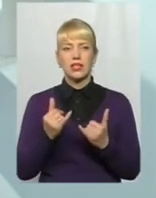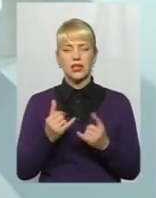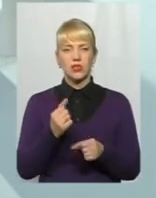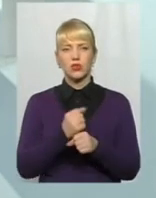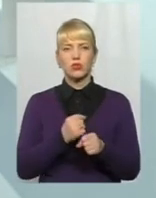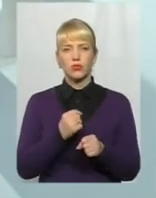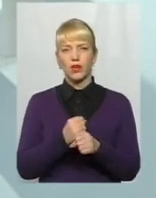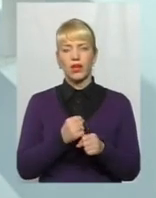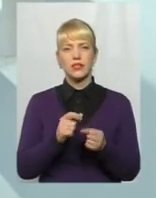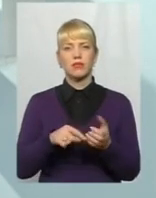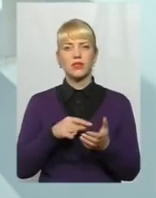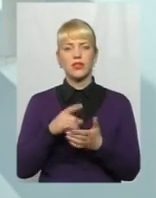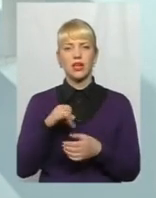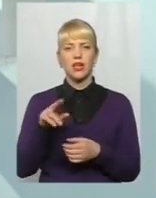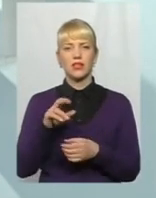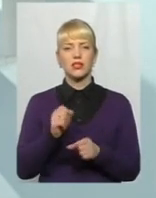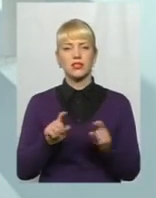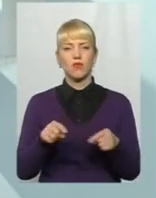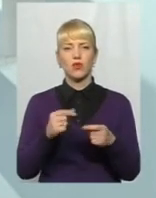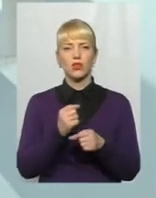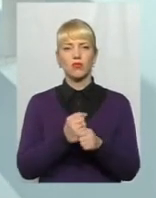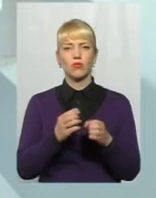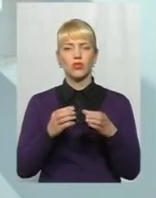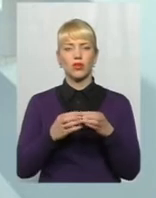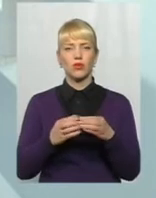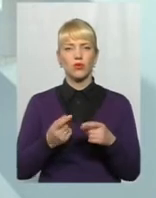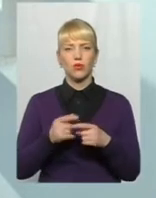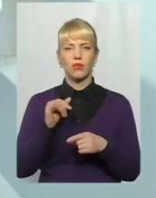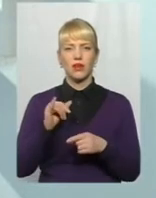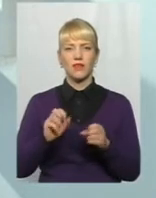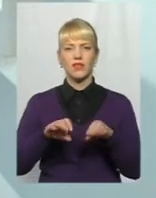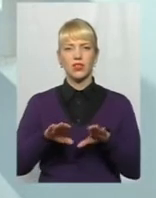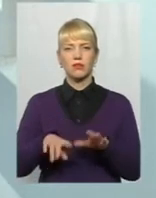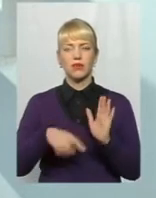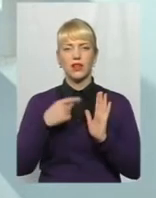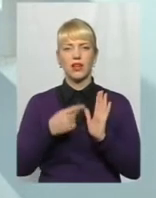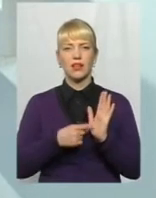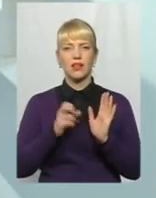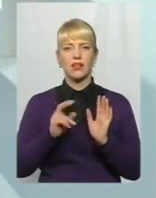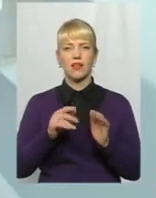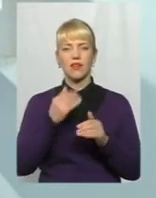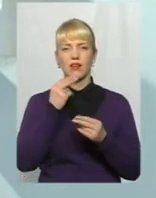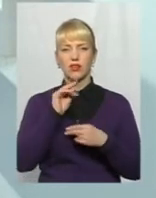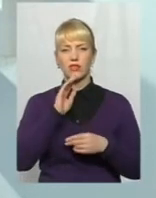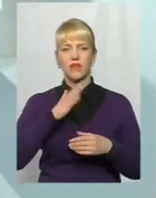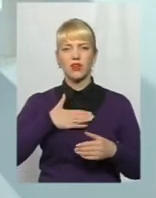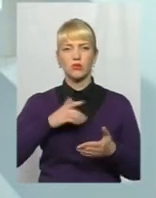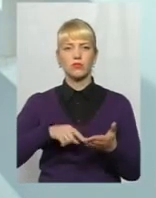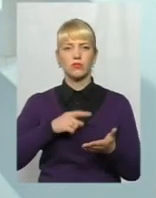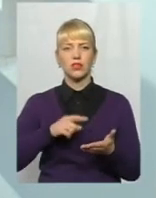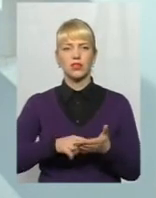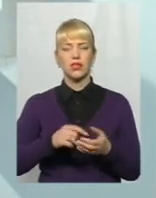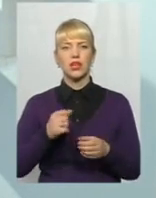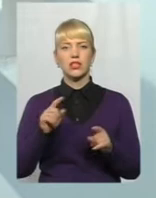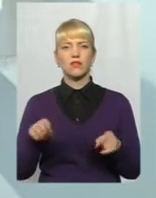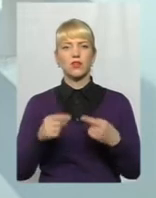міською радою, створена робоча група і вирішували питання, як краще в нашому місті створити кращі от такі